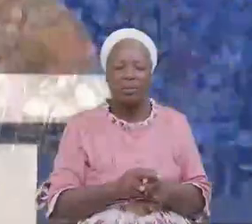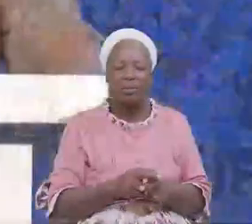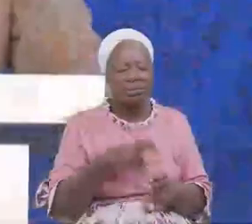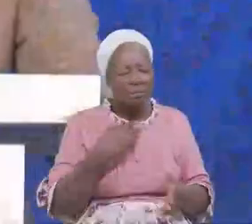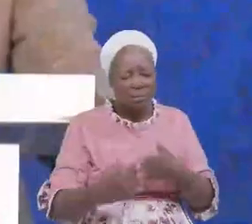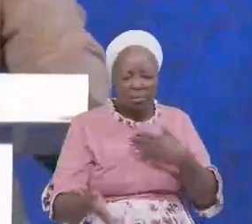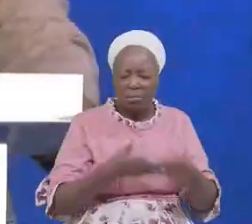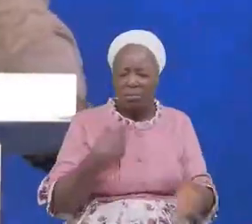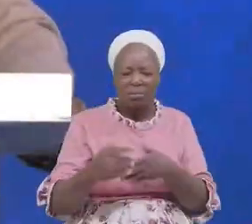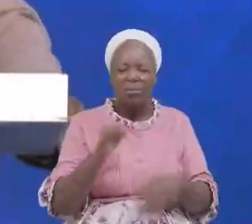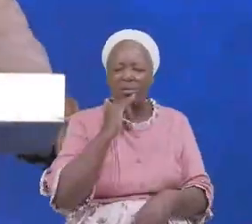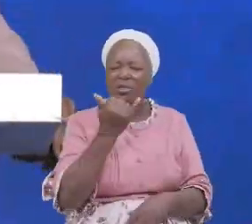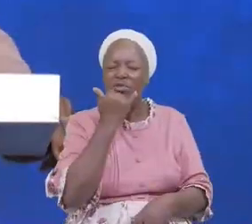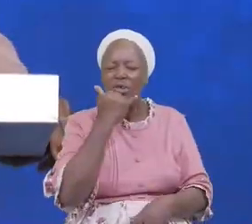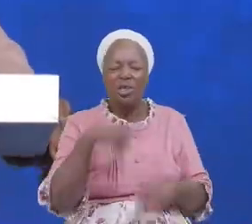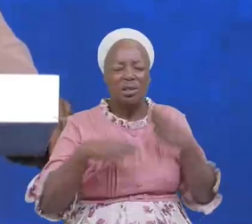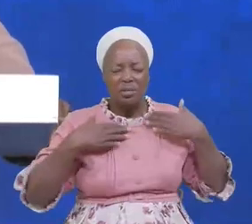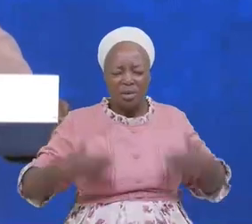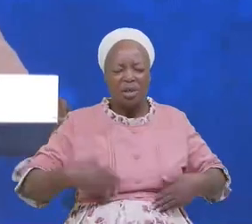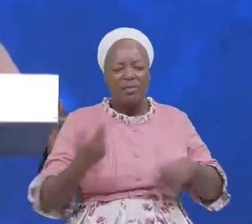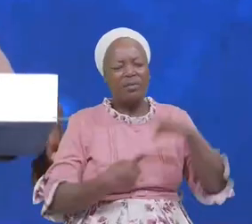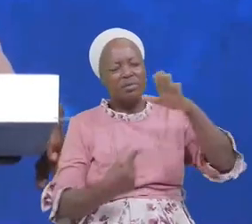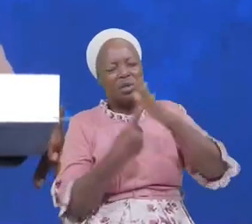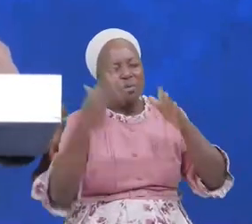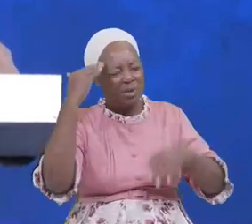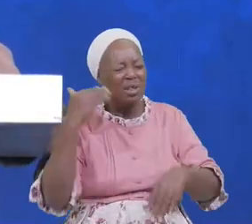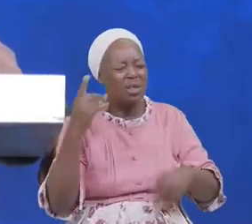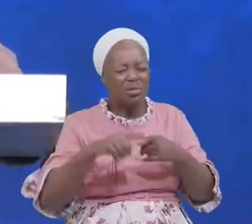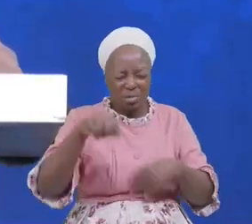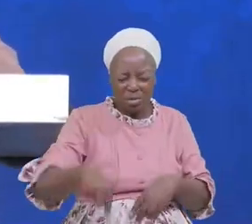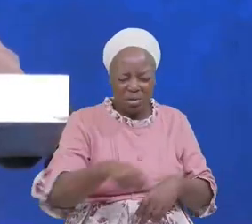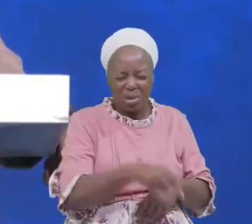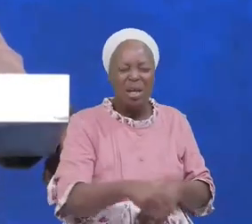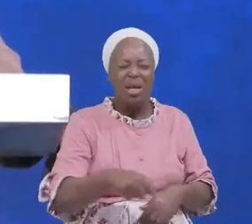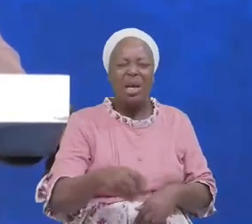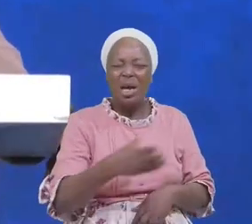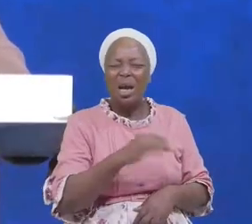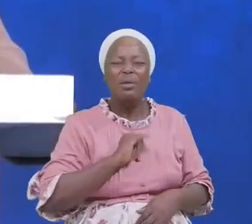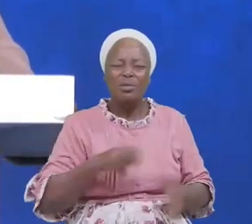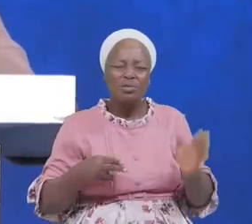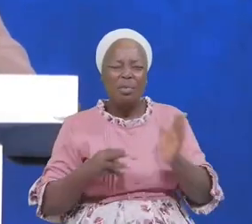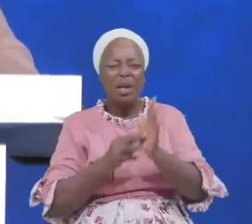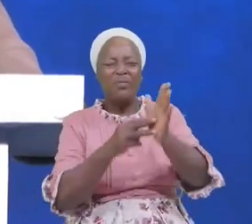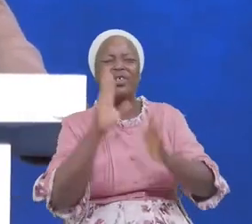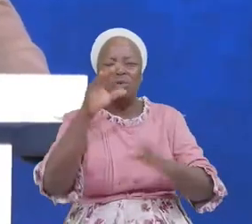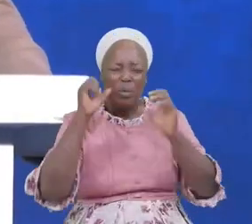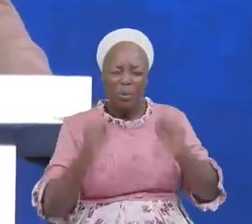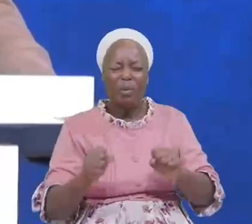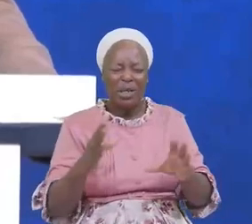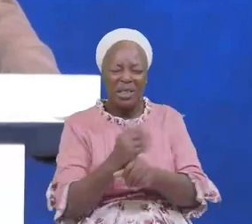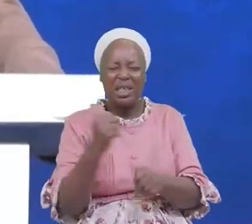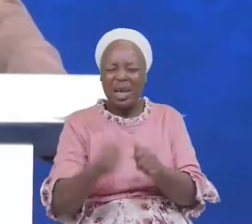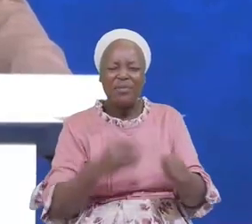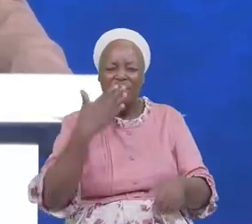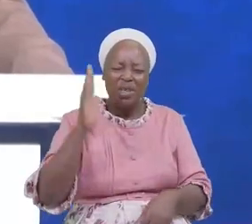Tout ce qui ne va pas dans le corps, de la tête jusqu'à la plante des pieds, je prie que tu manifestes ta puissance, ôte tout